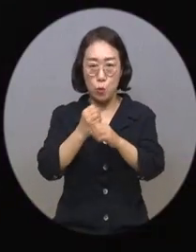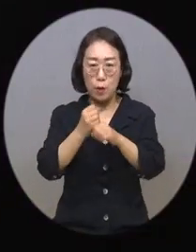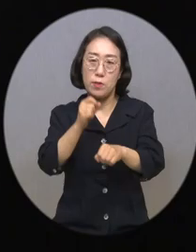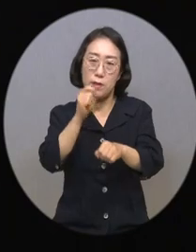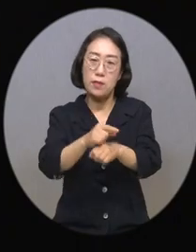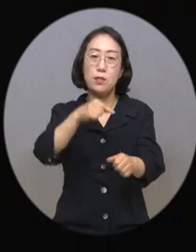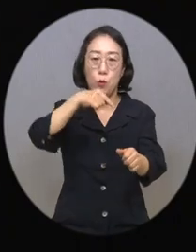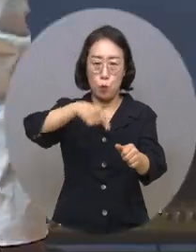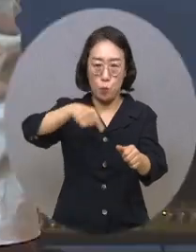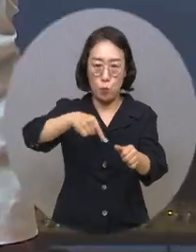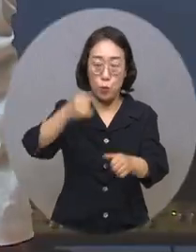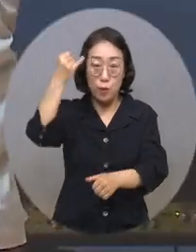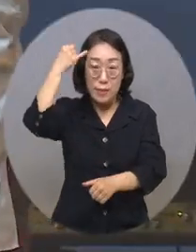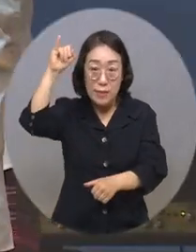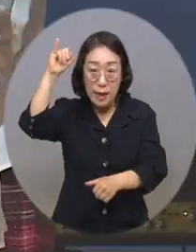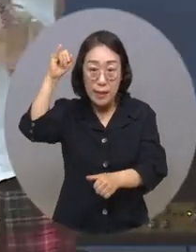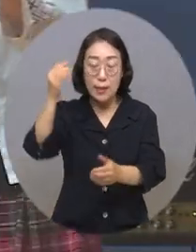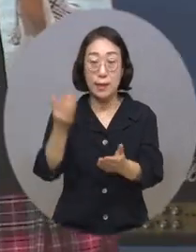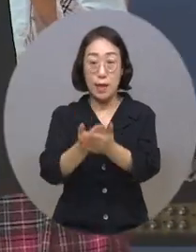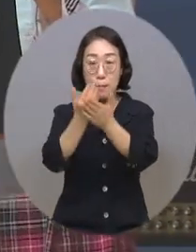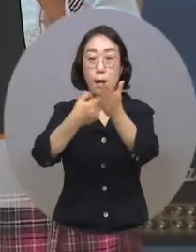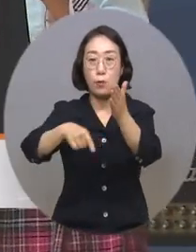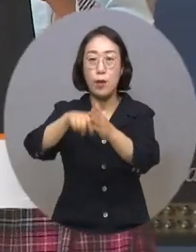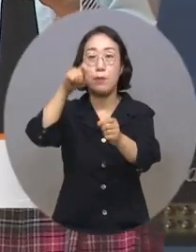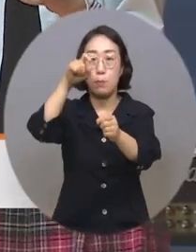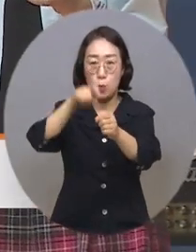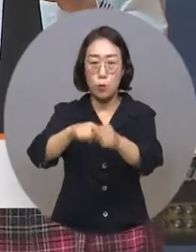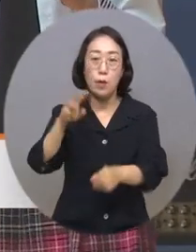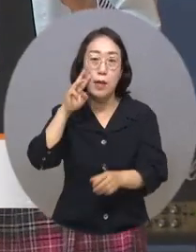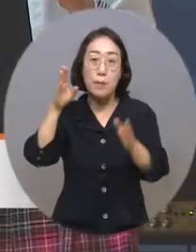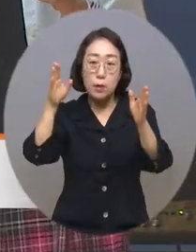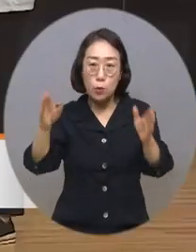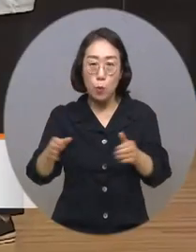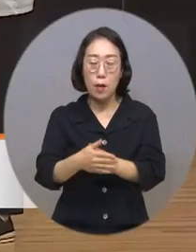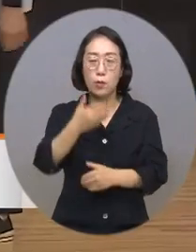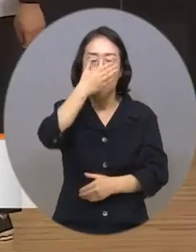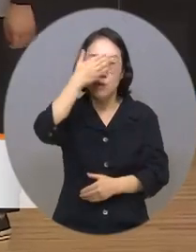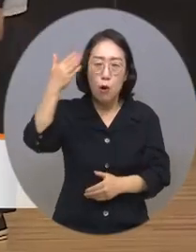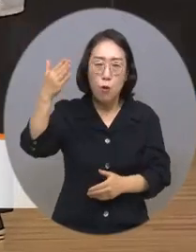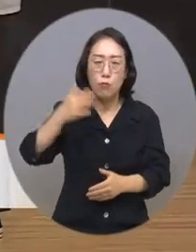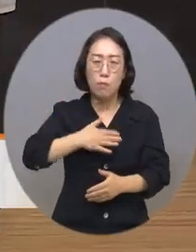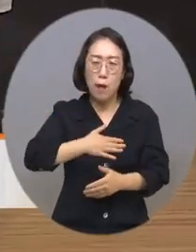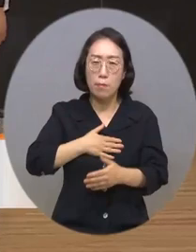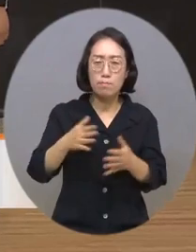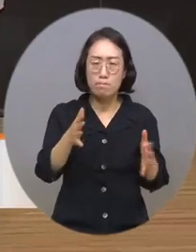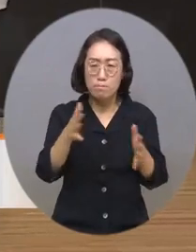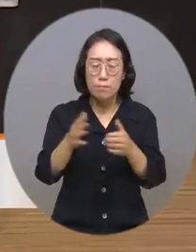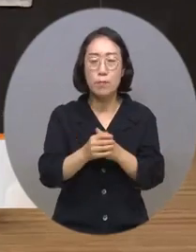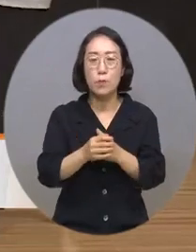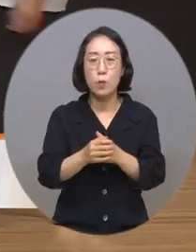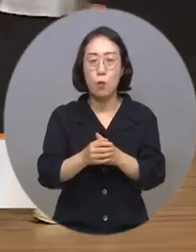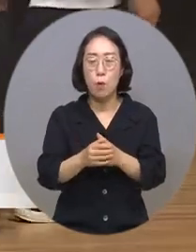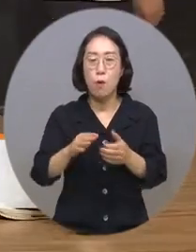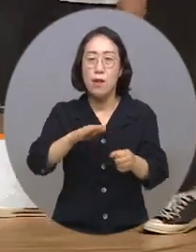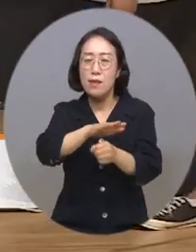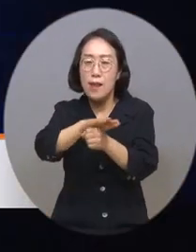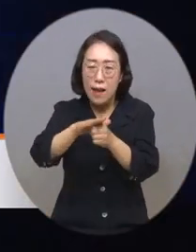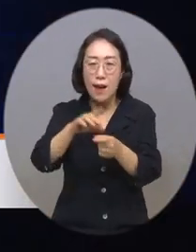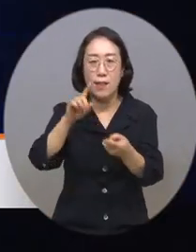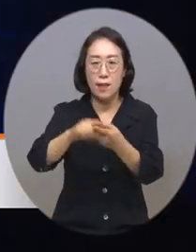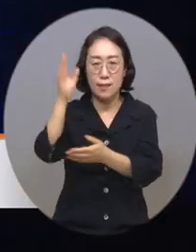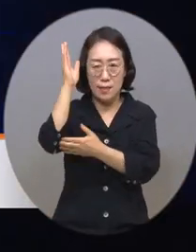인성교육과 창의개발 프로젝트의 일환으로 3일간 흔들리는 청춘과 한없는 사랑을 주제로 재학생들의 열띤